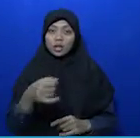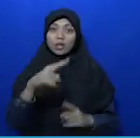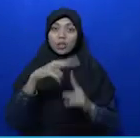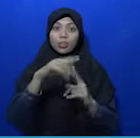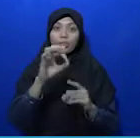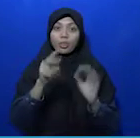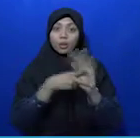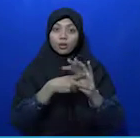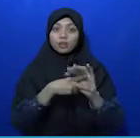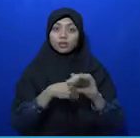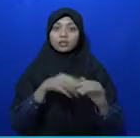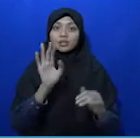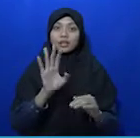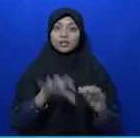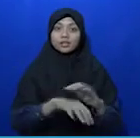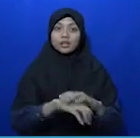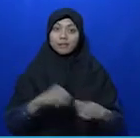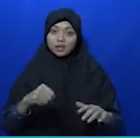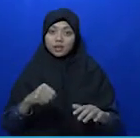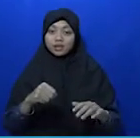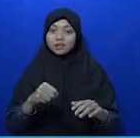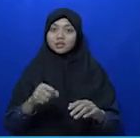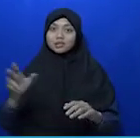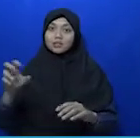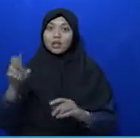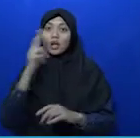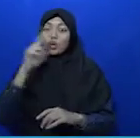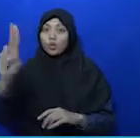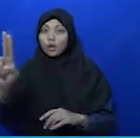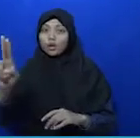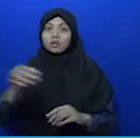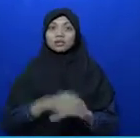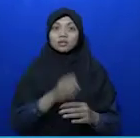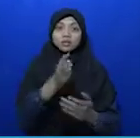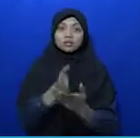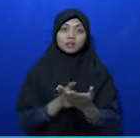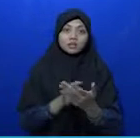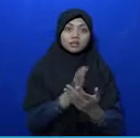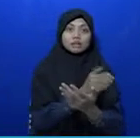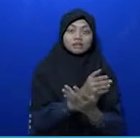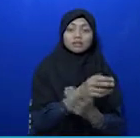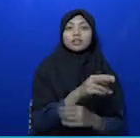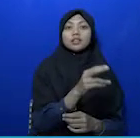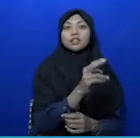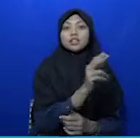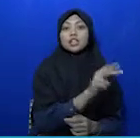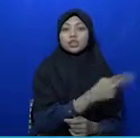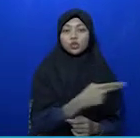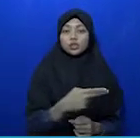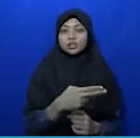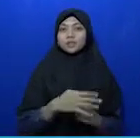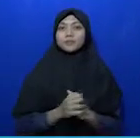Tinto. 60 tonnya dibagi antara pihak Indonesia dan pihak FGX yang nanti terefleksi dalam bentuk